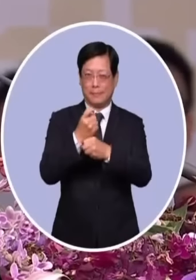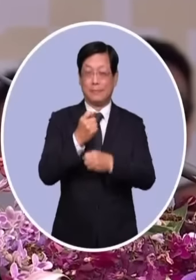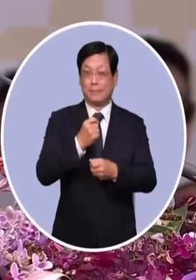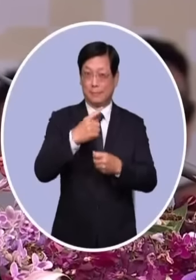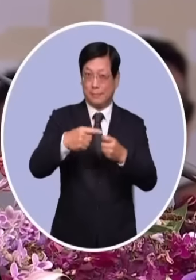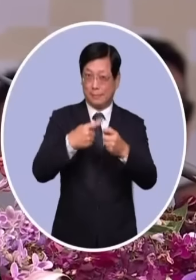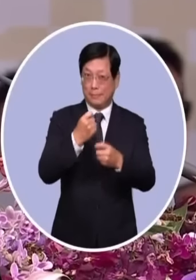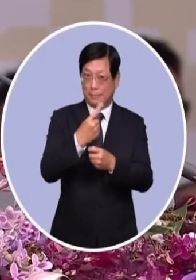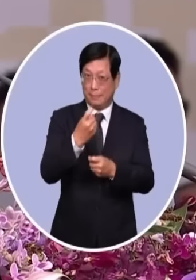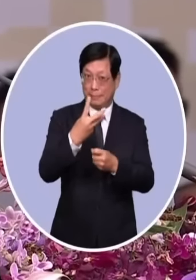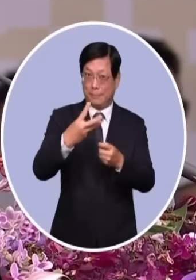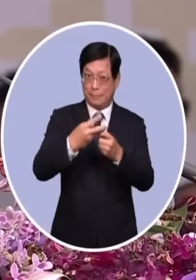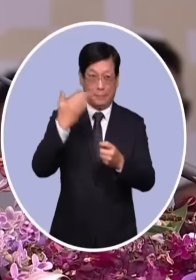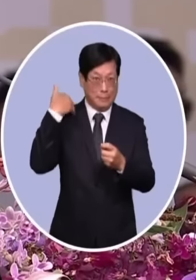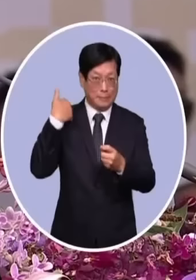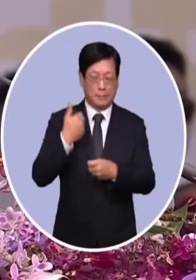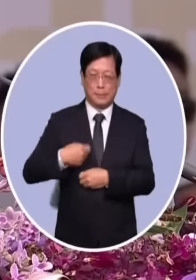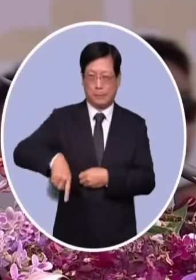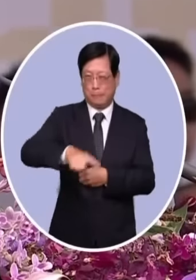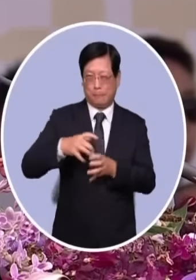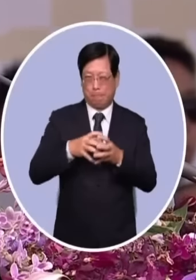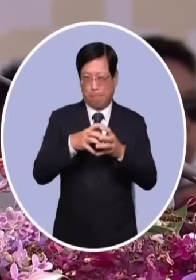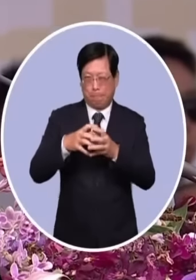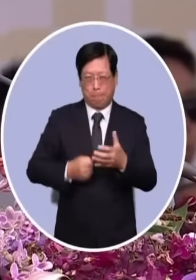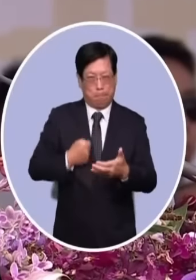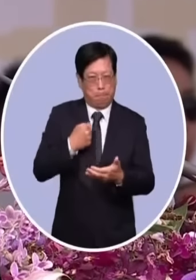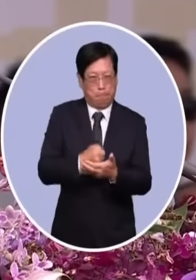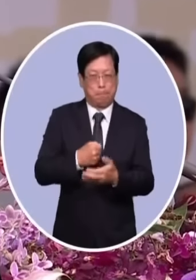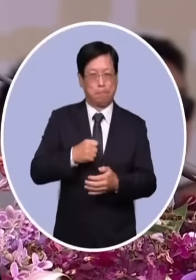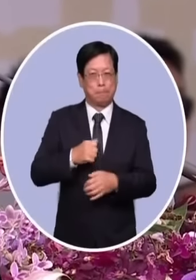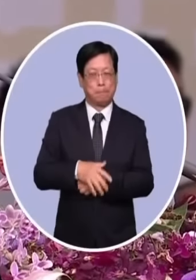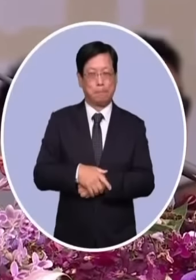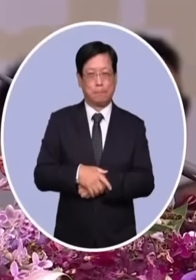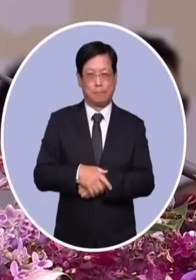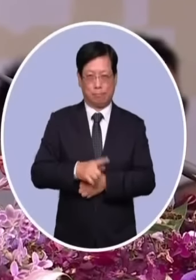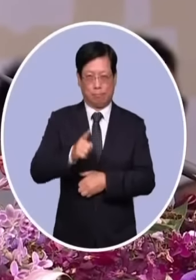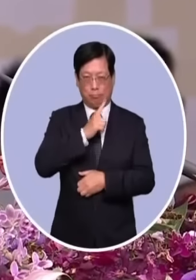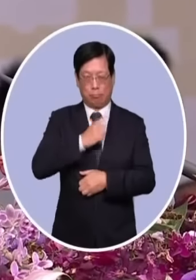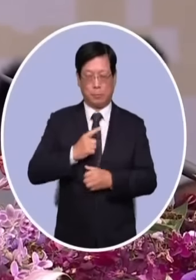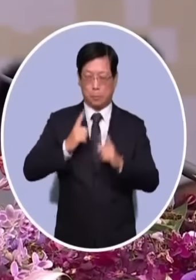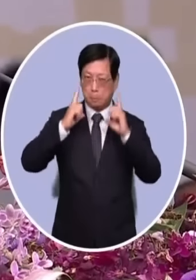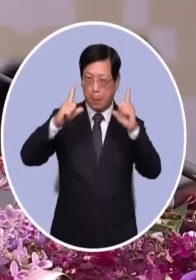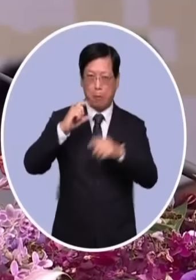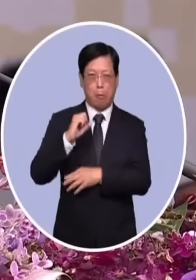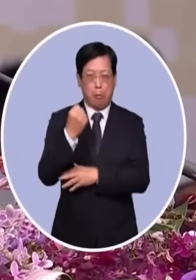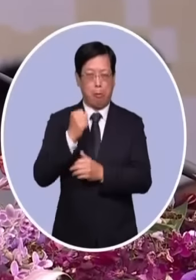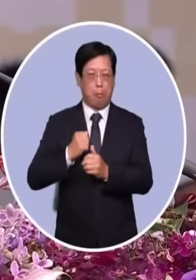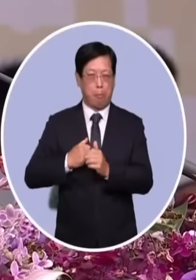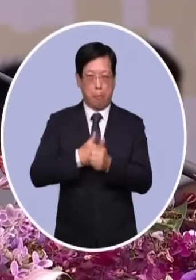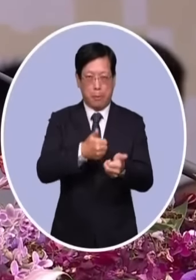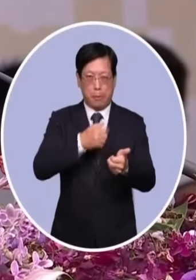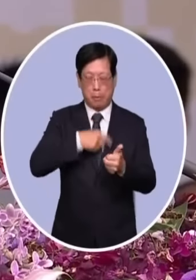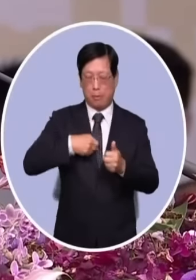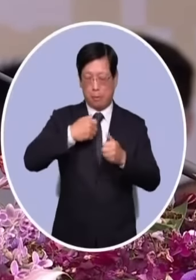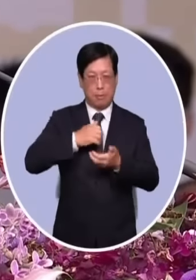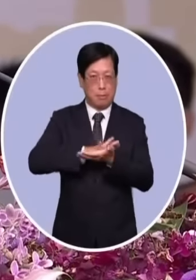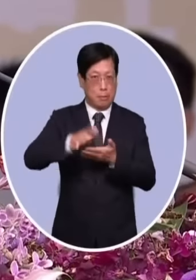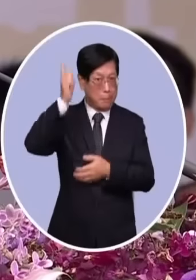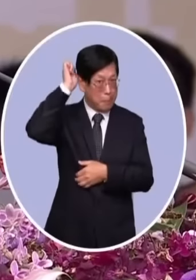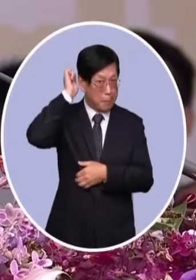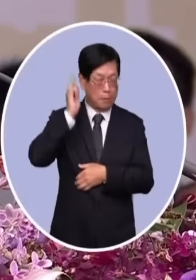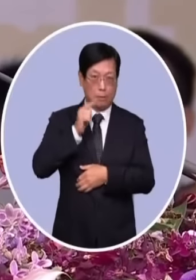113年前，一群充满理想抱负的人揭竿起义，推翻帝制，